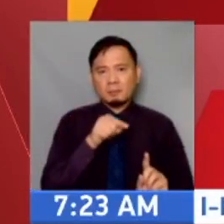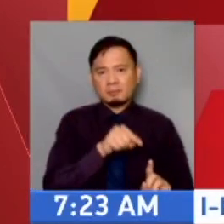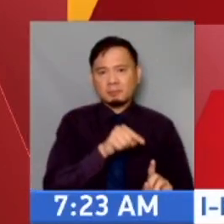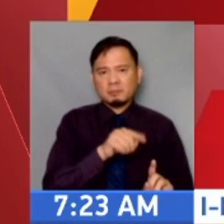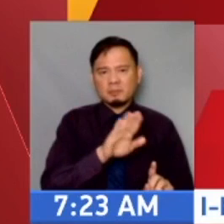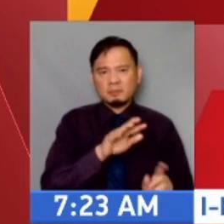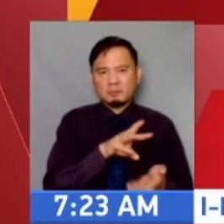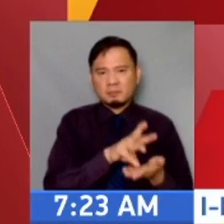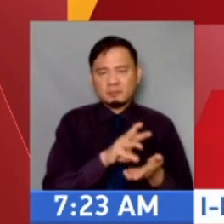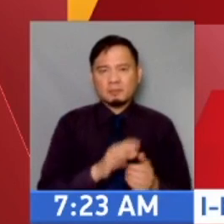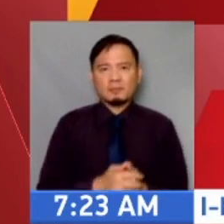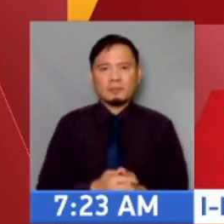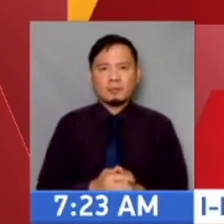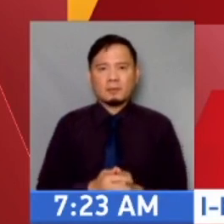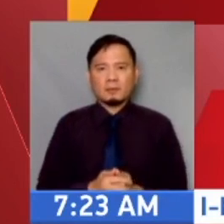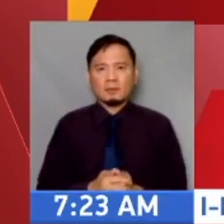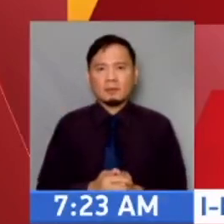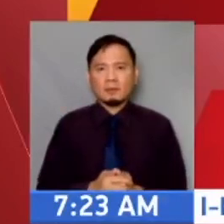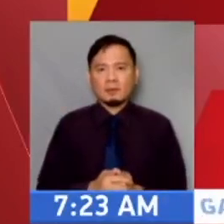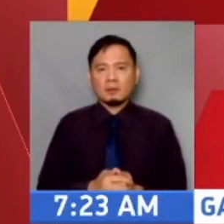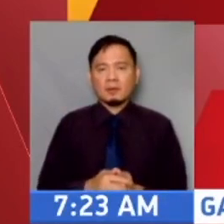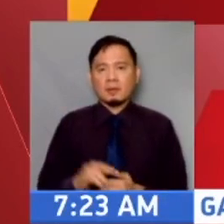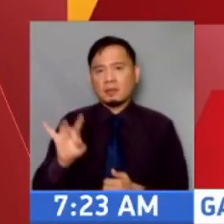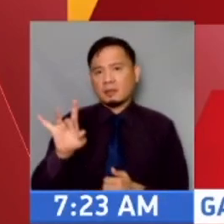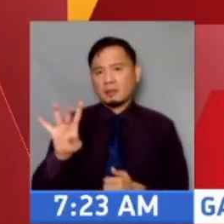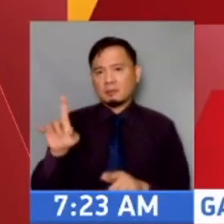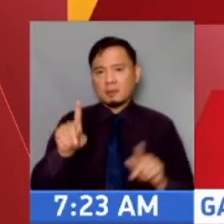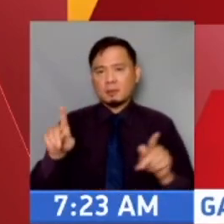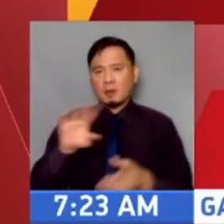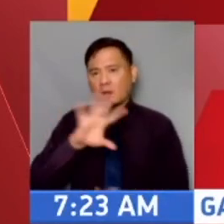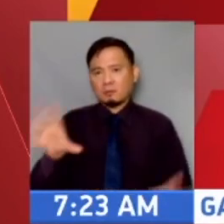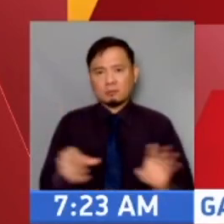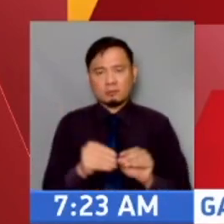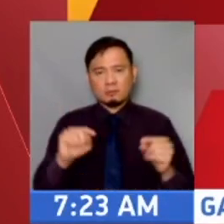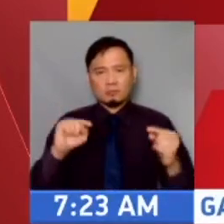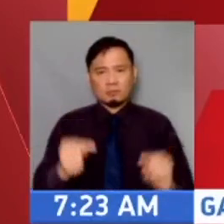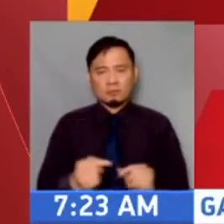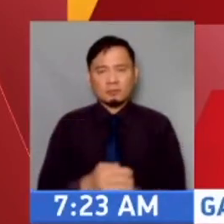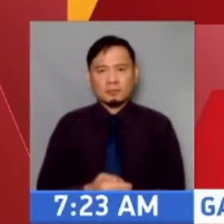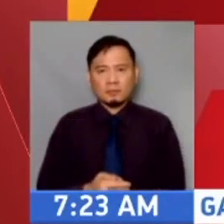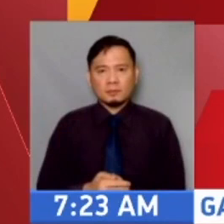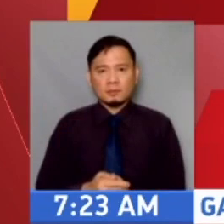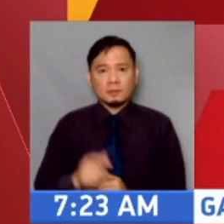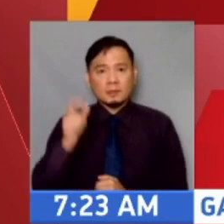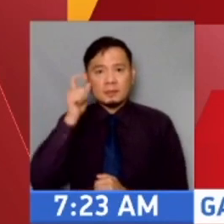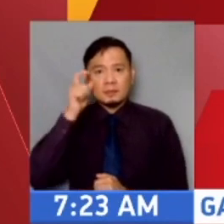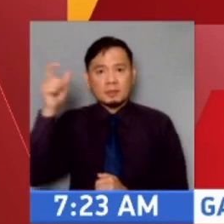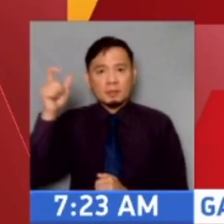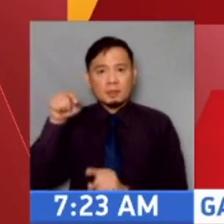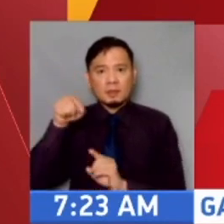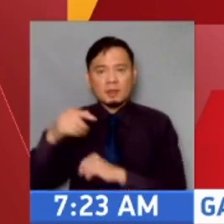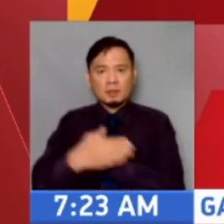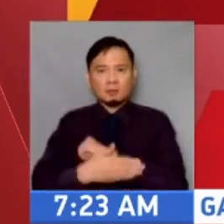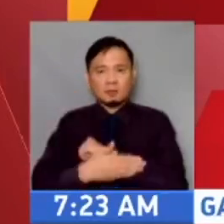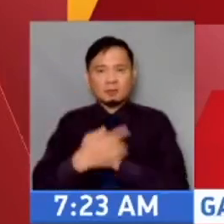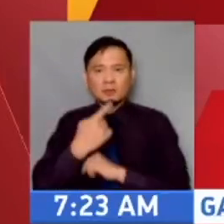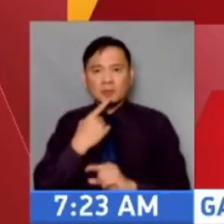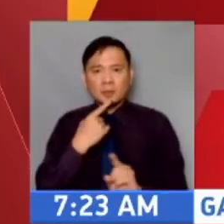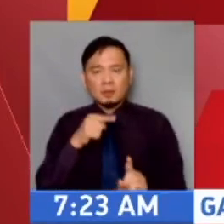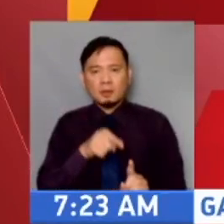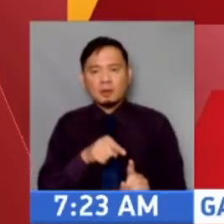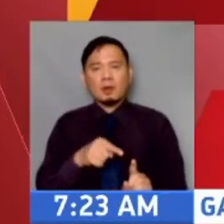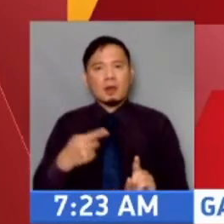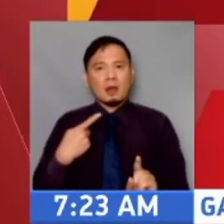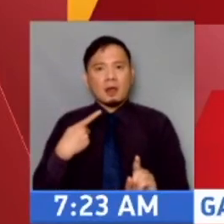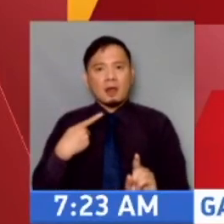sugatan doon. Inako ng Islamic State ang pag-atake sa 2 lungsod na parehong inuokupa ng minority